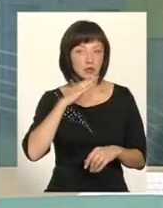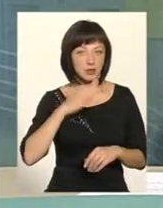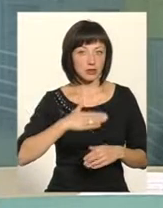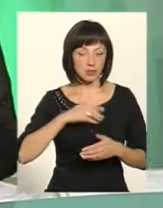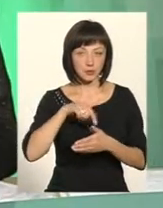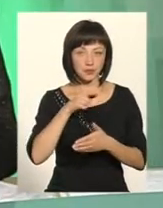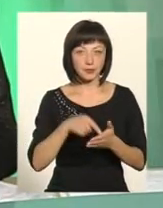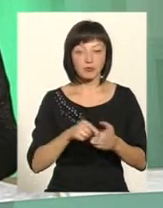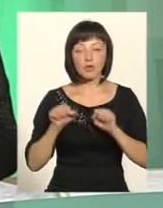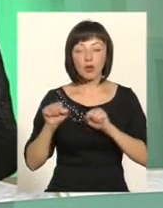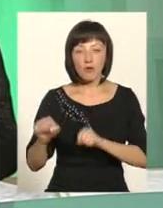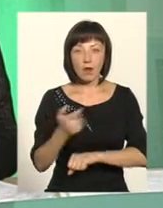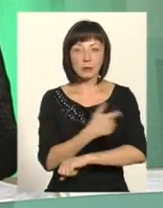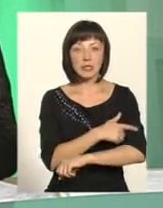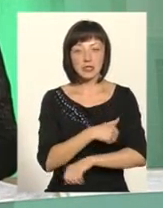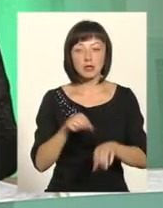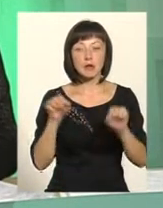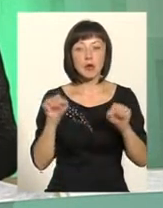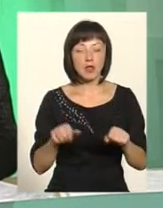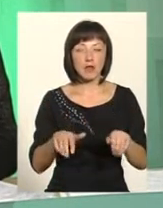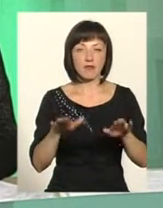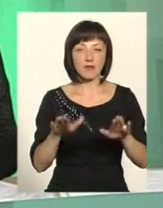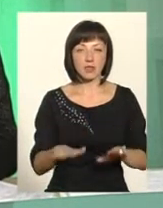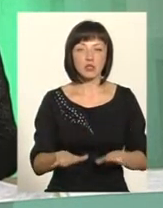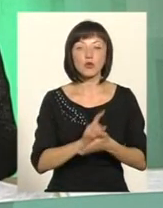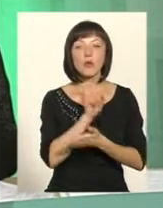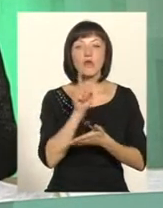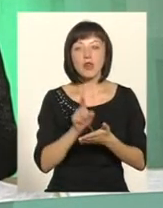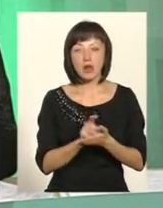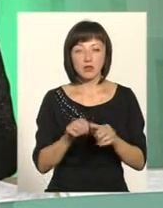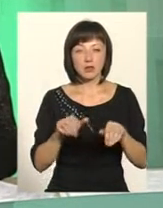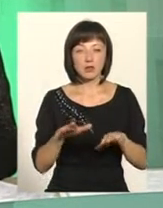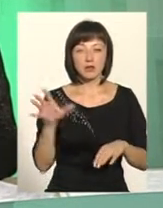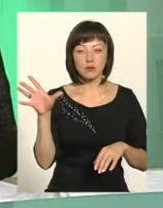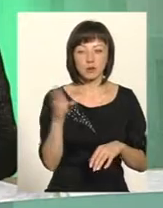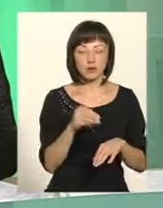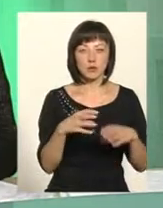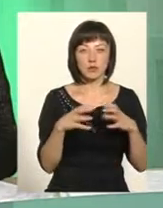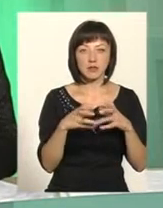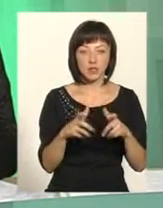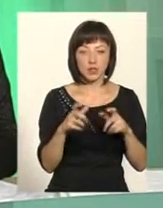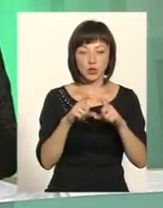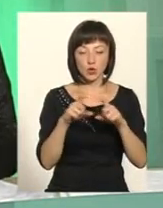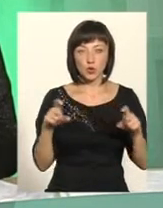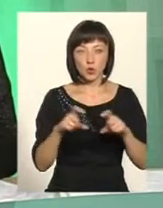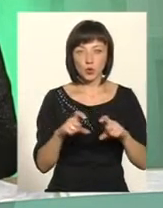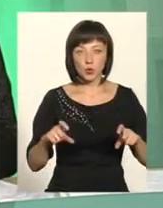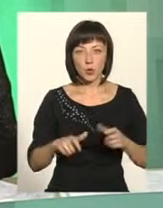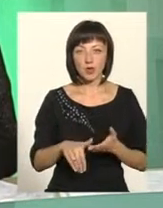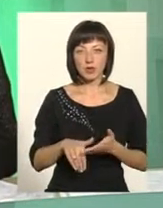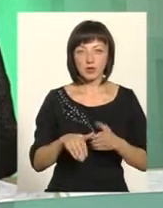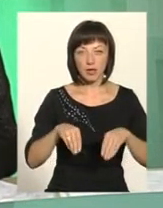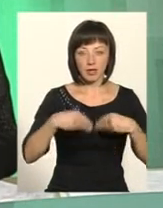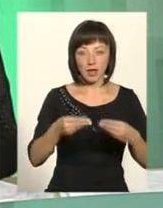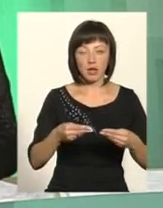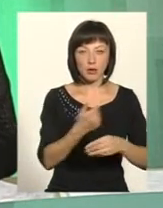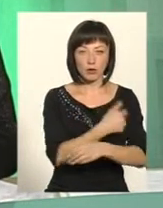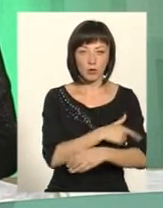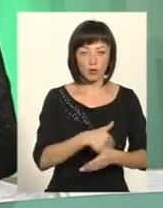Страхова медицина могла б це вирішити питання. Вона і зобов'язана вирішити. В цьому світі, ви бачите, структура надання медичної допомоги поділена,